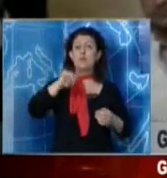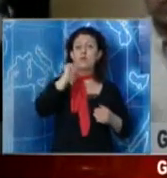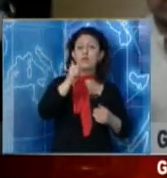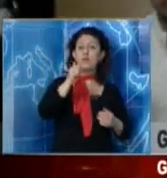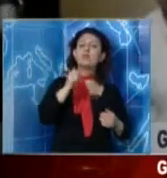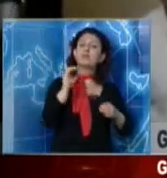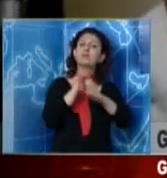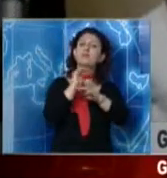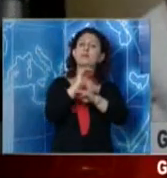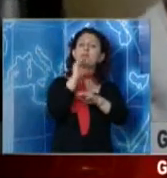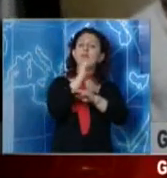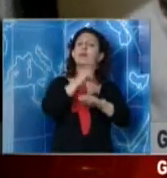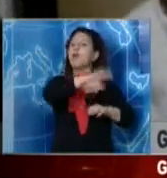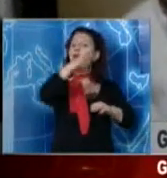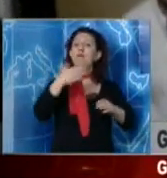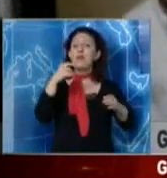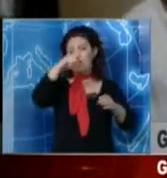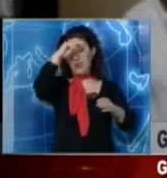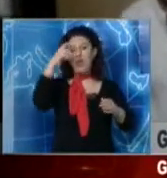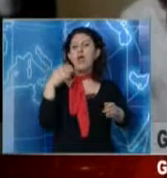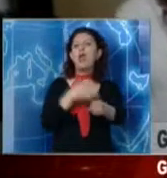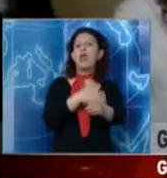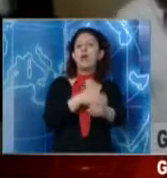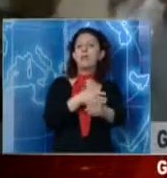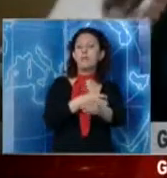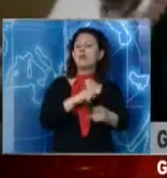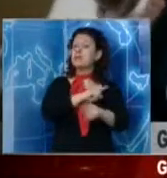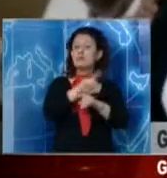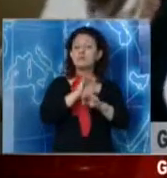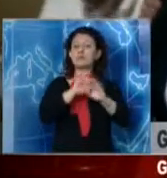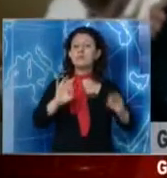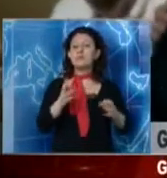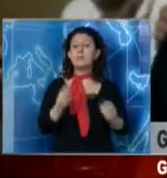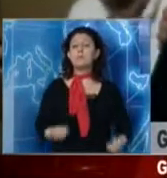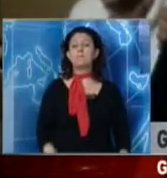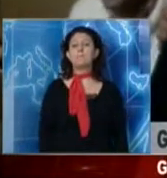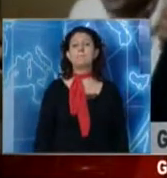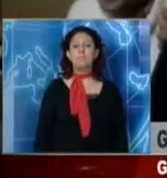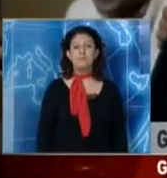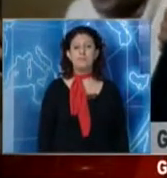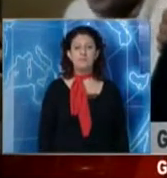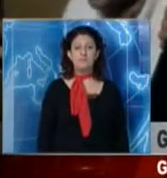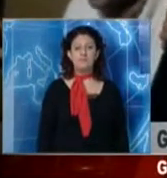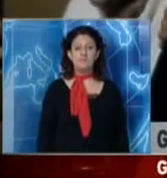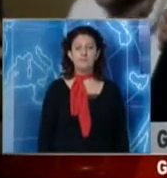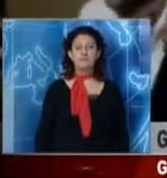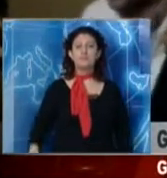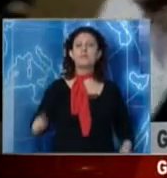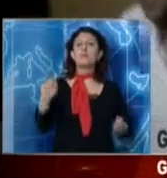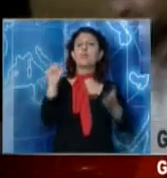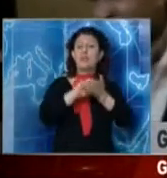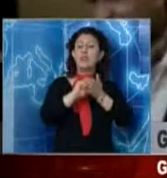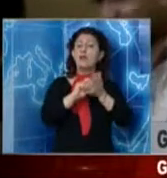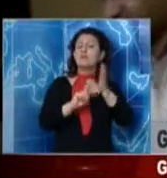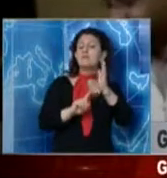gibi yaşanması da sizin emeğinizi ben hiçbir zaman için... Derslerinde